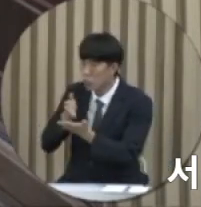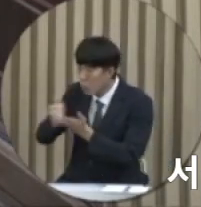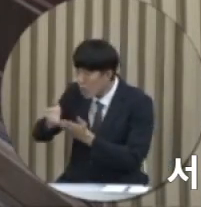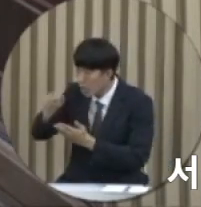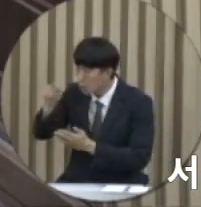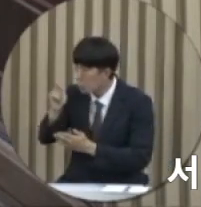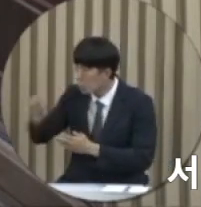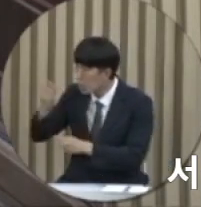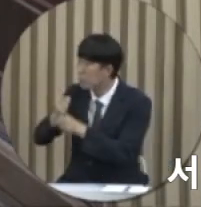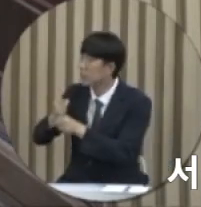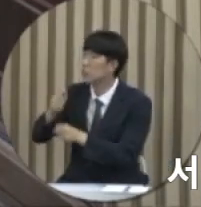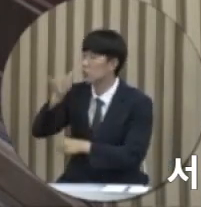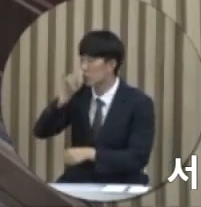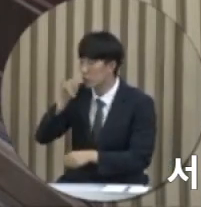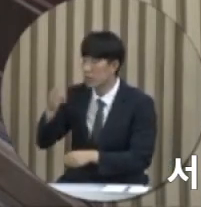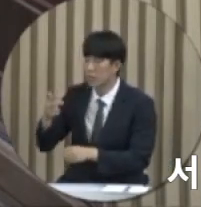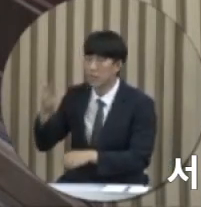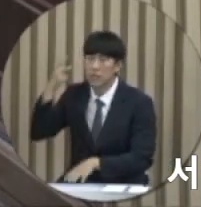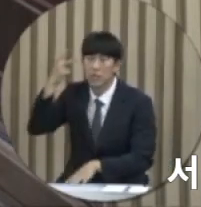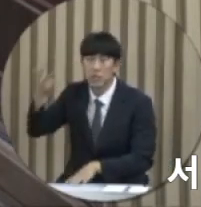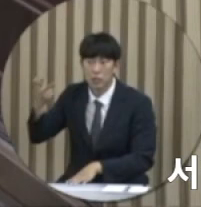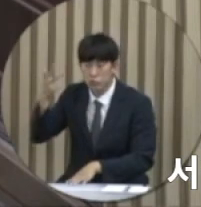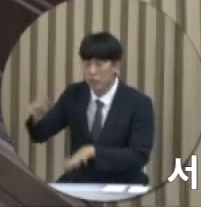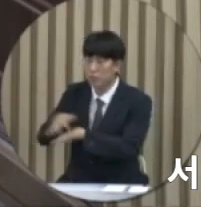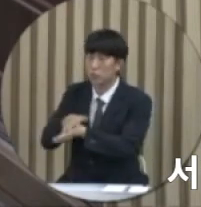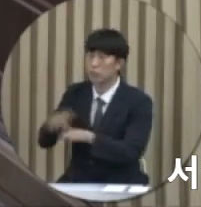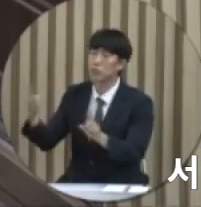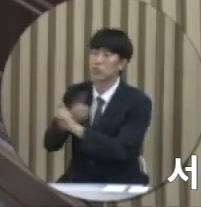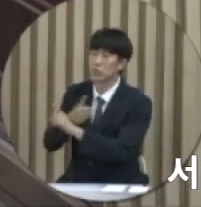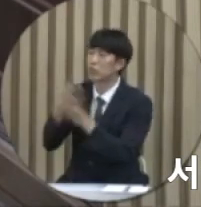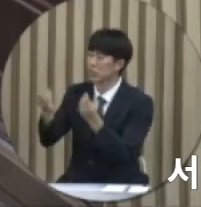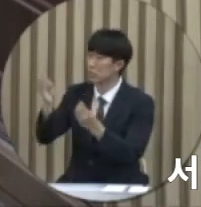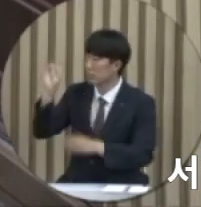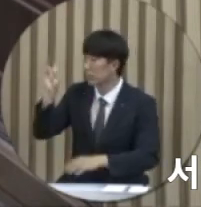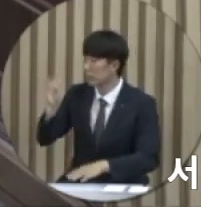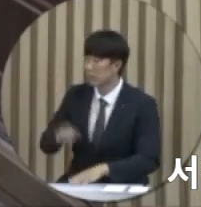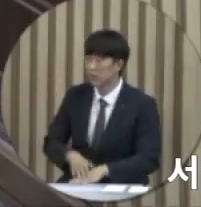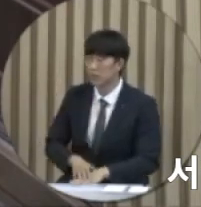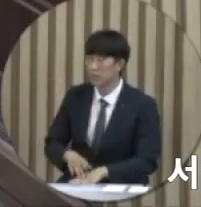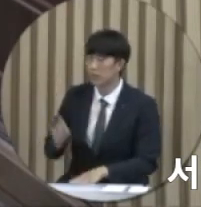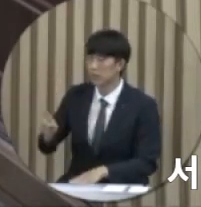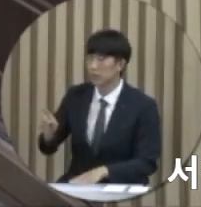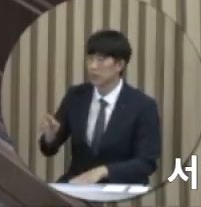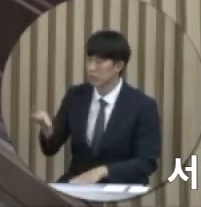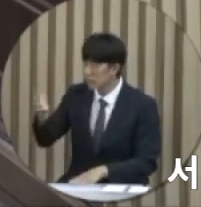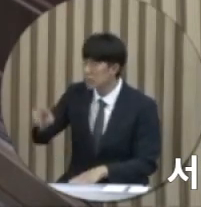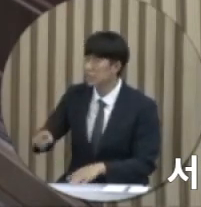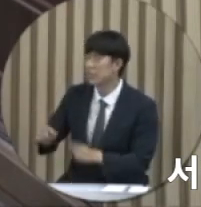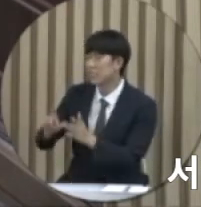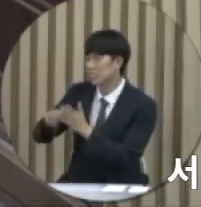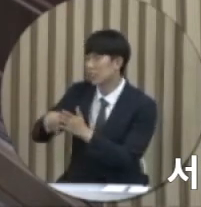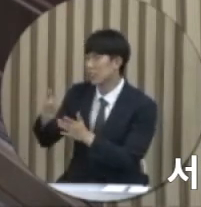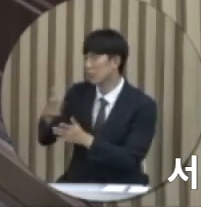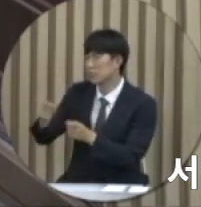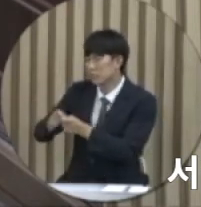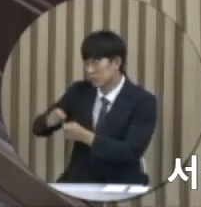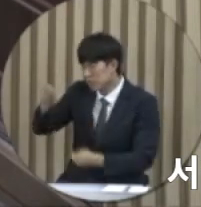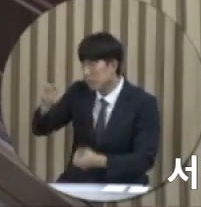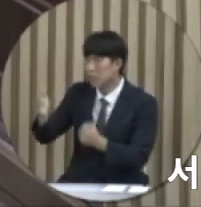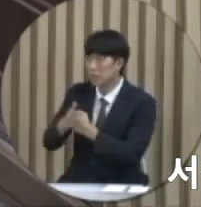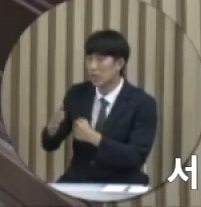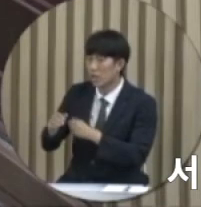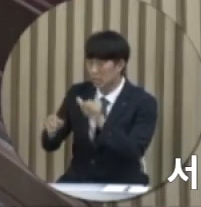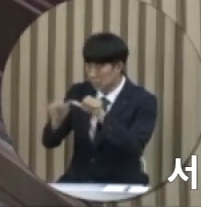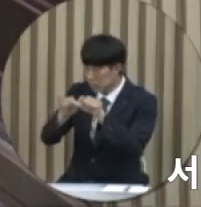현재요. 아마 다음 조직 개편에 실릴 거로 전 준비를 하고 있고, 근데 그러려면 기간이 너무 깁니다. 그래서 이미 제가